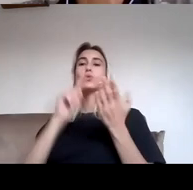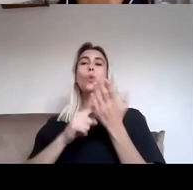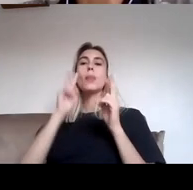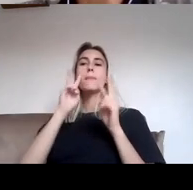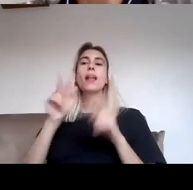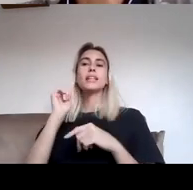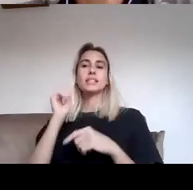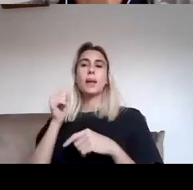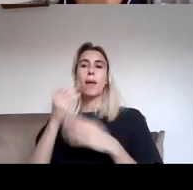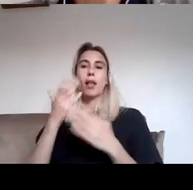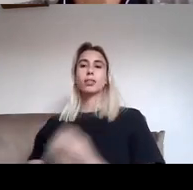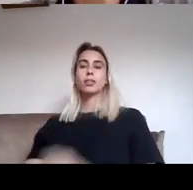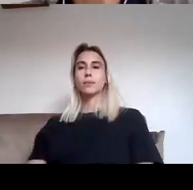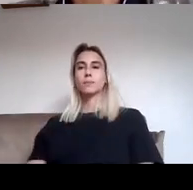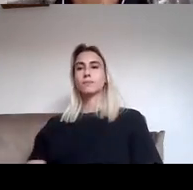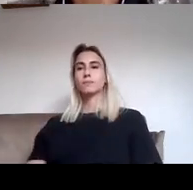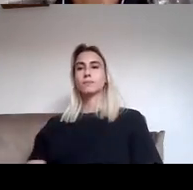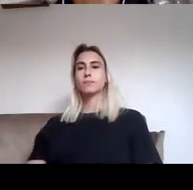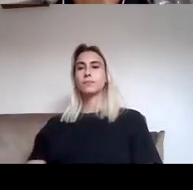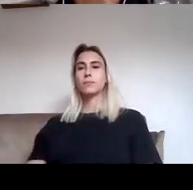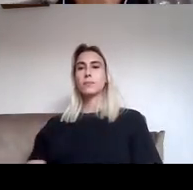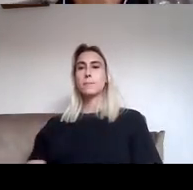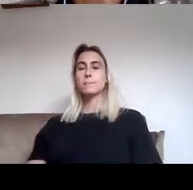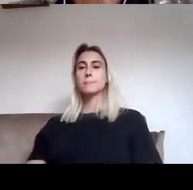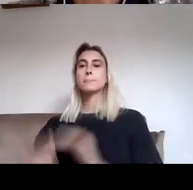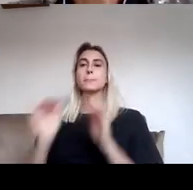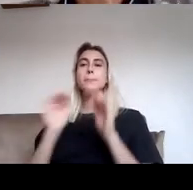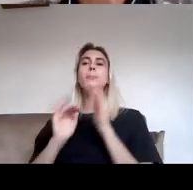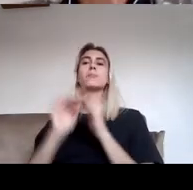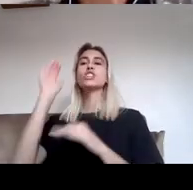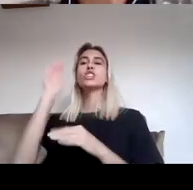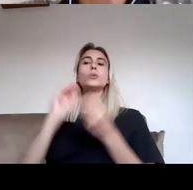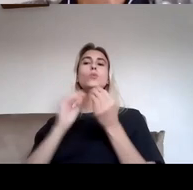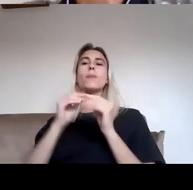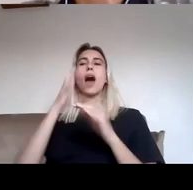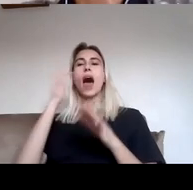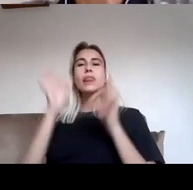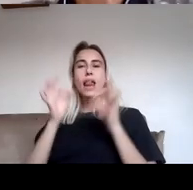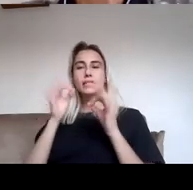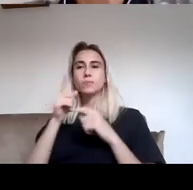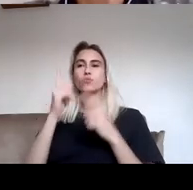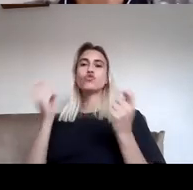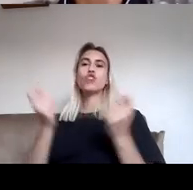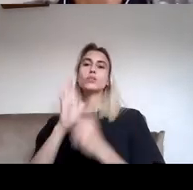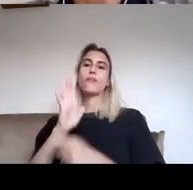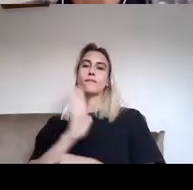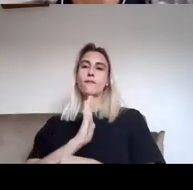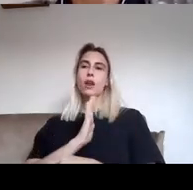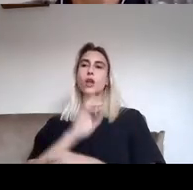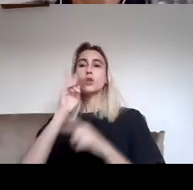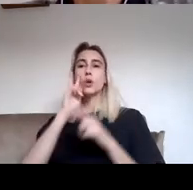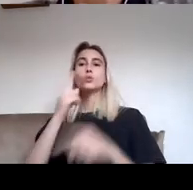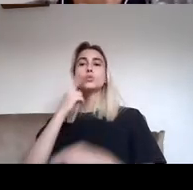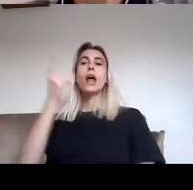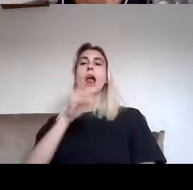da yaşadığımız problemleri analiz etmiş bir çalışma ve görmüş ki %52